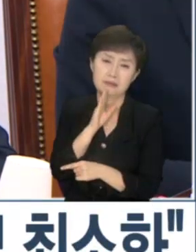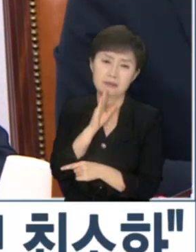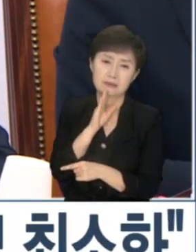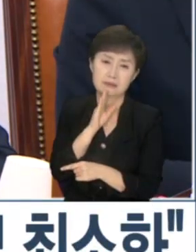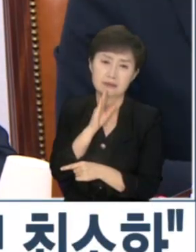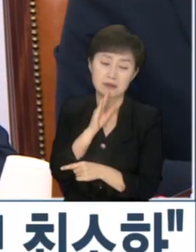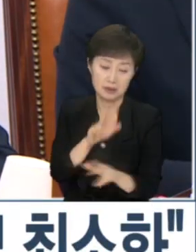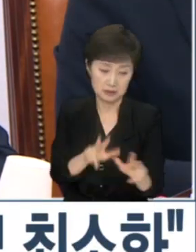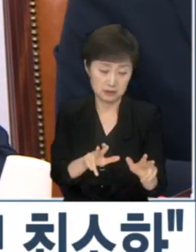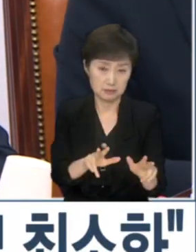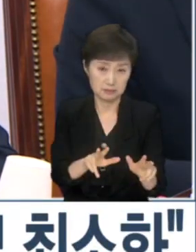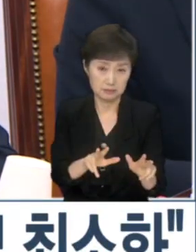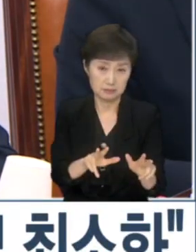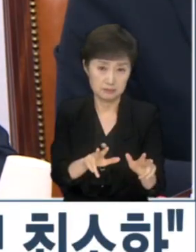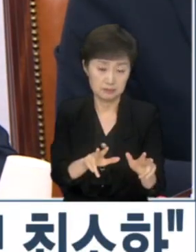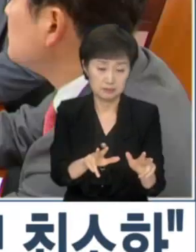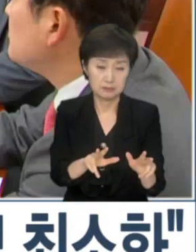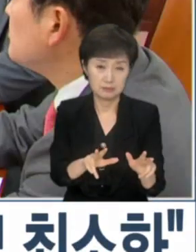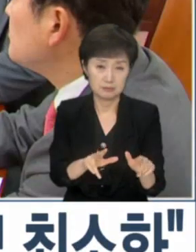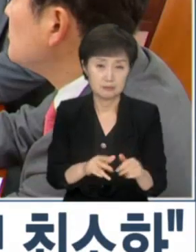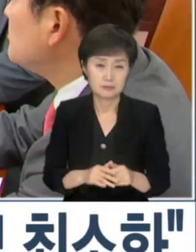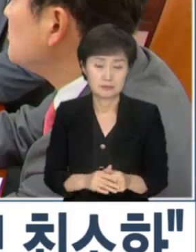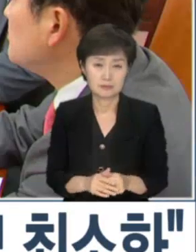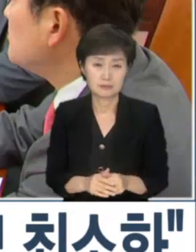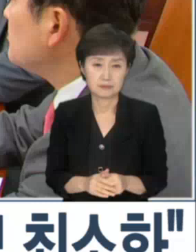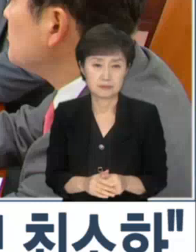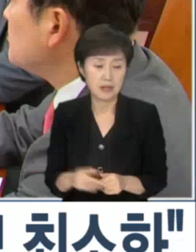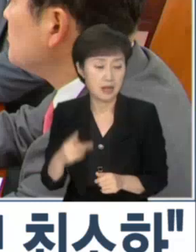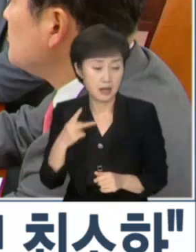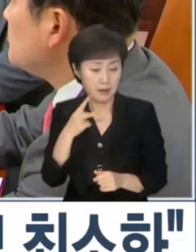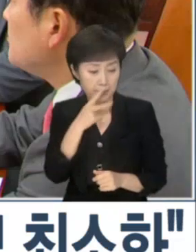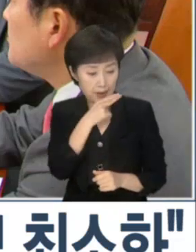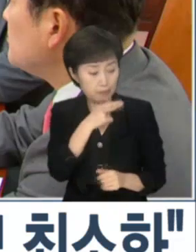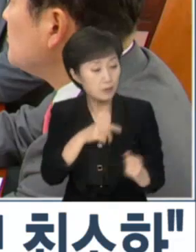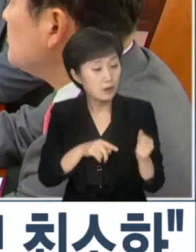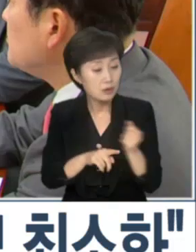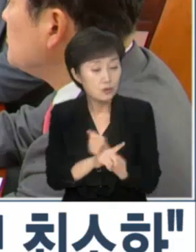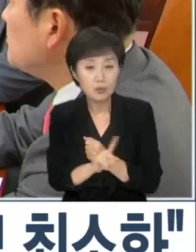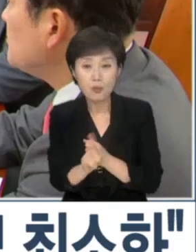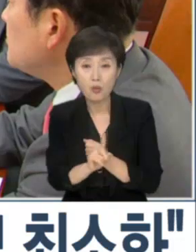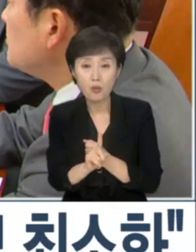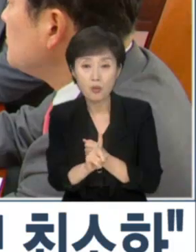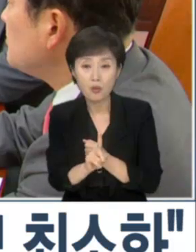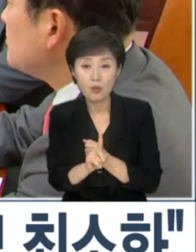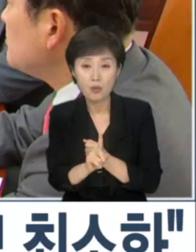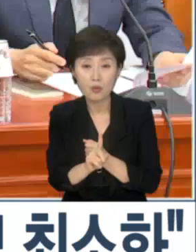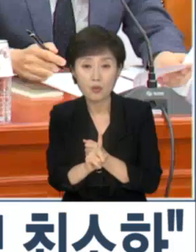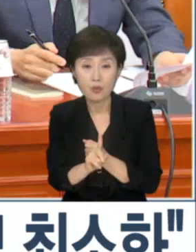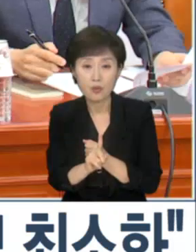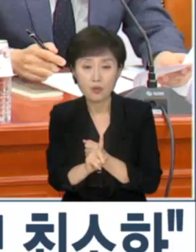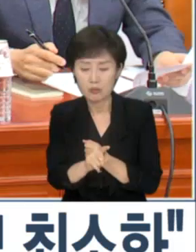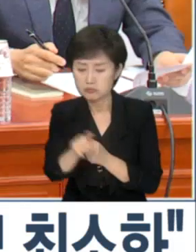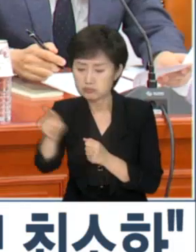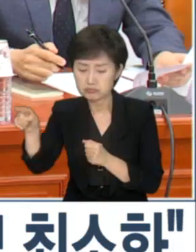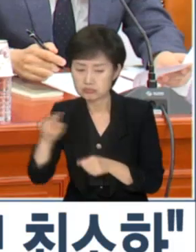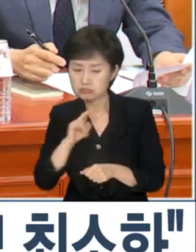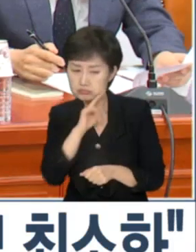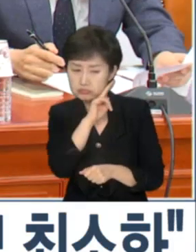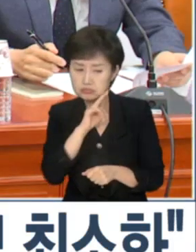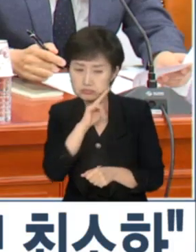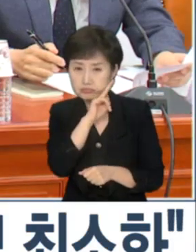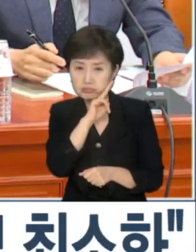지금 앞서 말씀하신 단식의 이유가 뭐냐 보고 우리들이 지금 의심을 하는